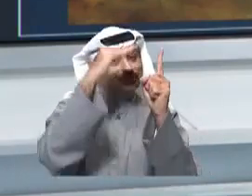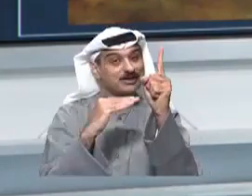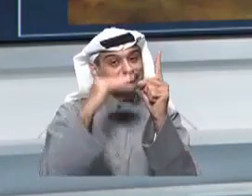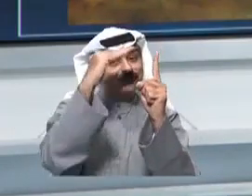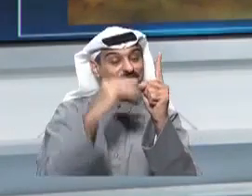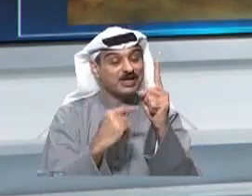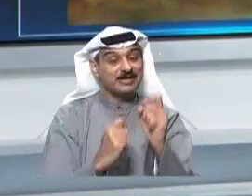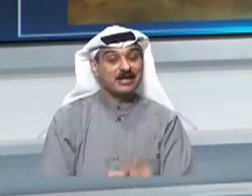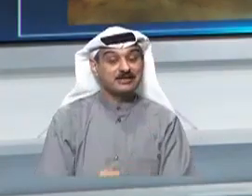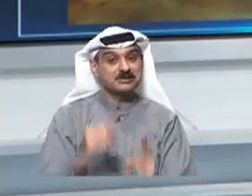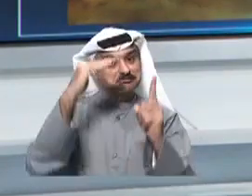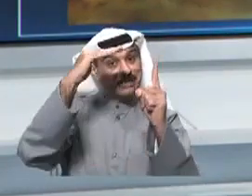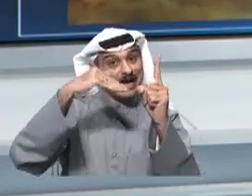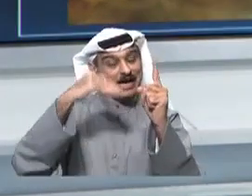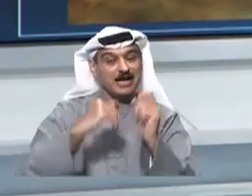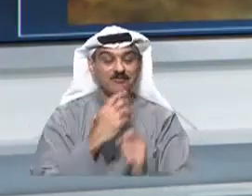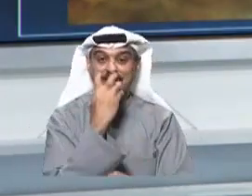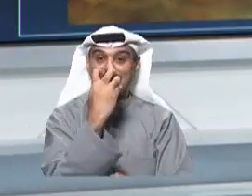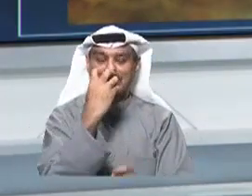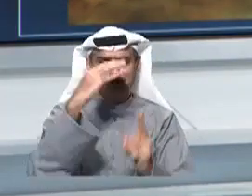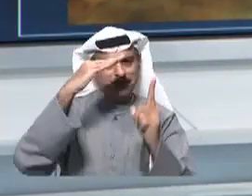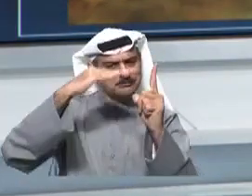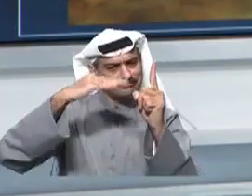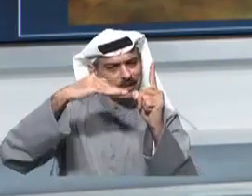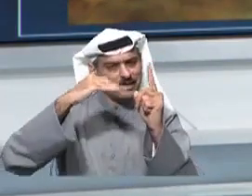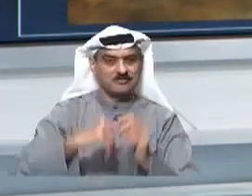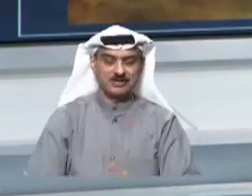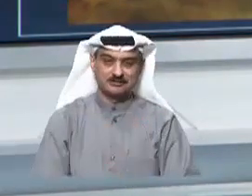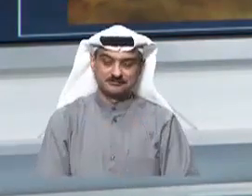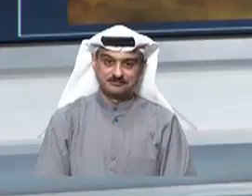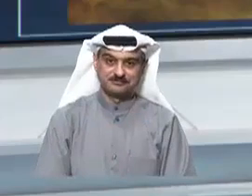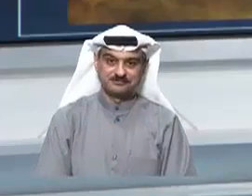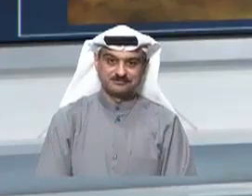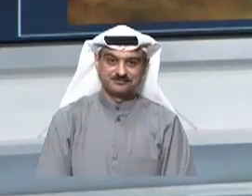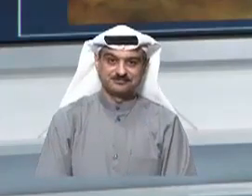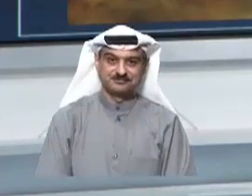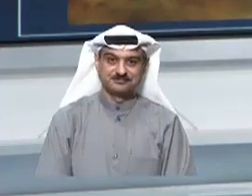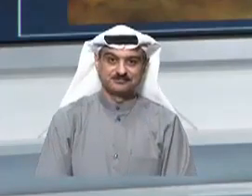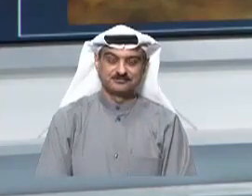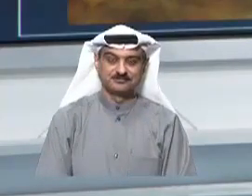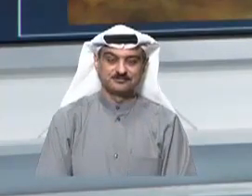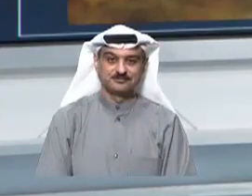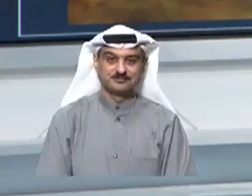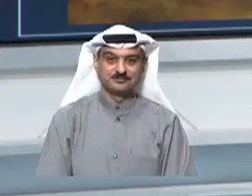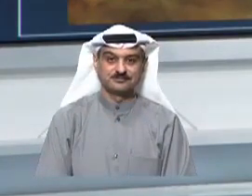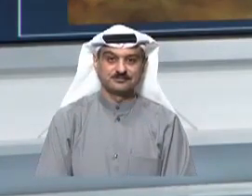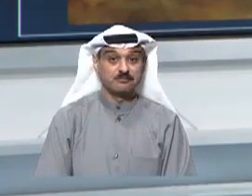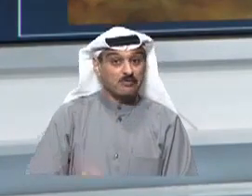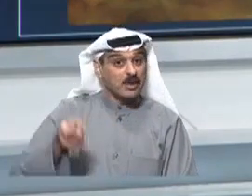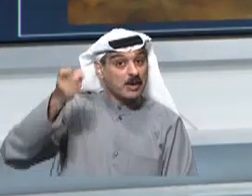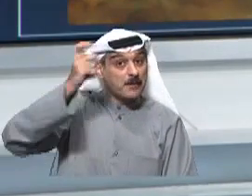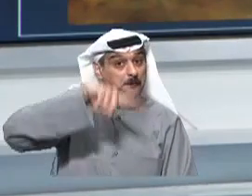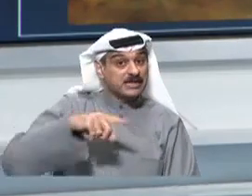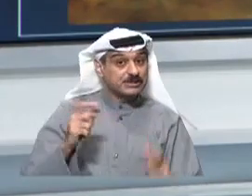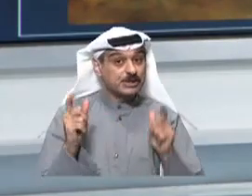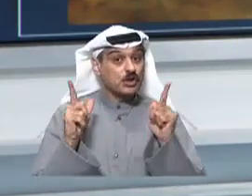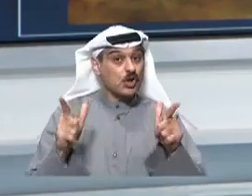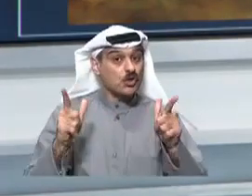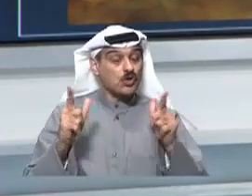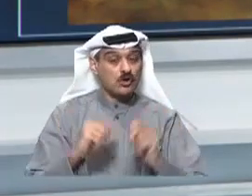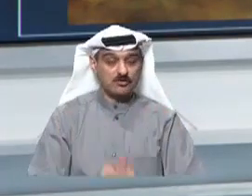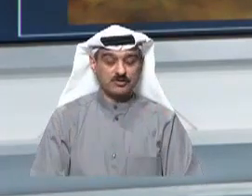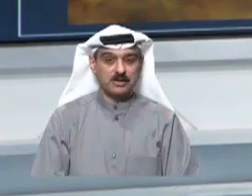المسجلة أقل من المعدلات أو المحسوسة أقل من المعدلات المسجلة. منتصف يوم الغد أجواء راح تكون